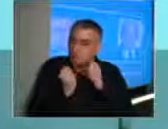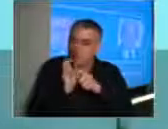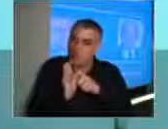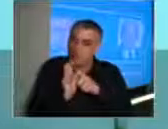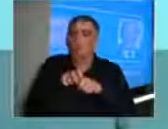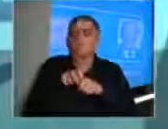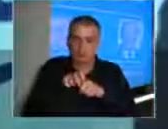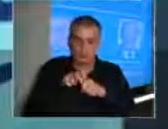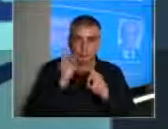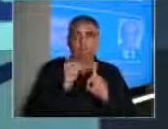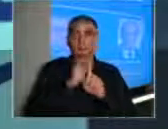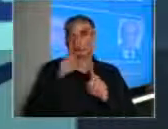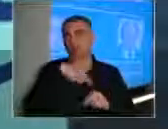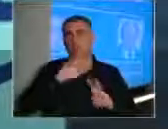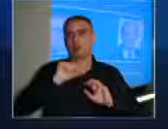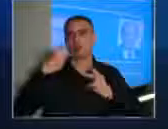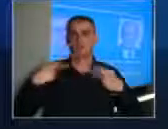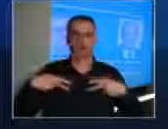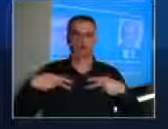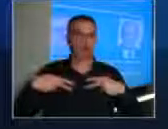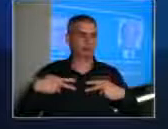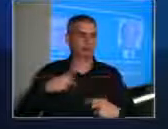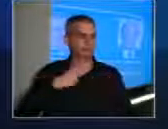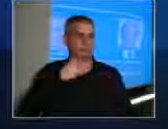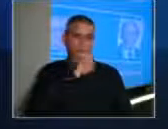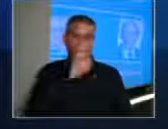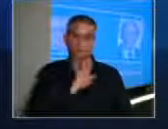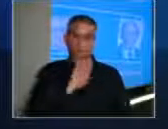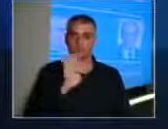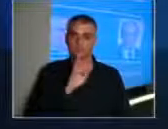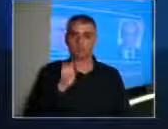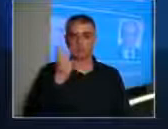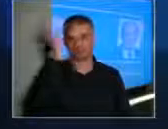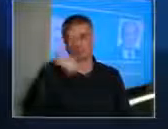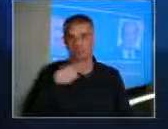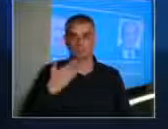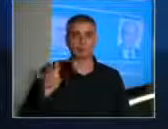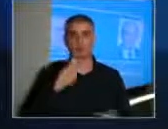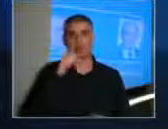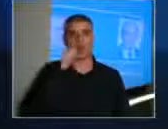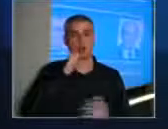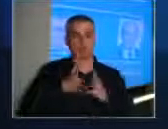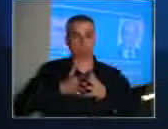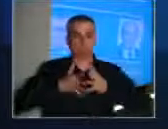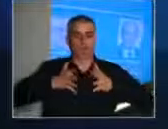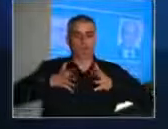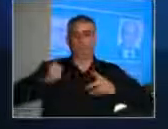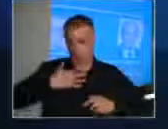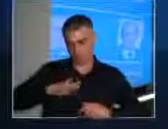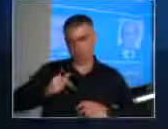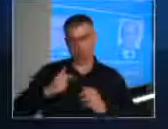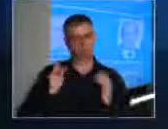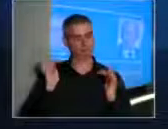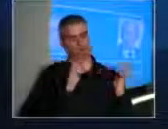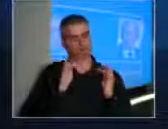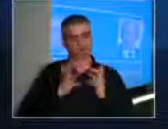אחוז החסימה. והם הכי חוששים. עכשיו, יכול להיות שנתניהו מבין שכחול לבן גדלים, והוא רוצה לתת